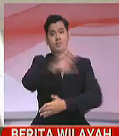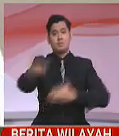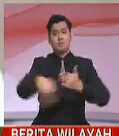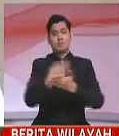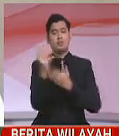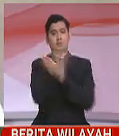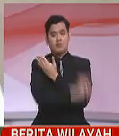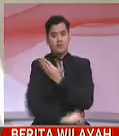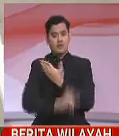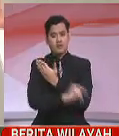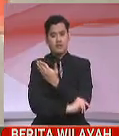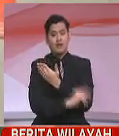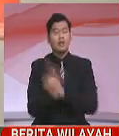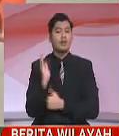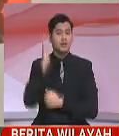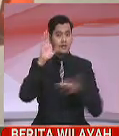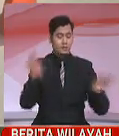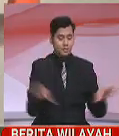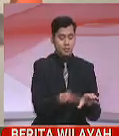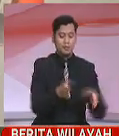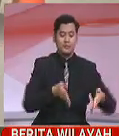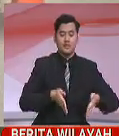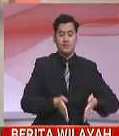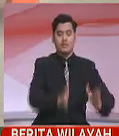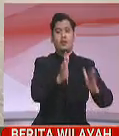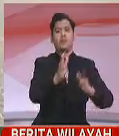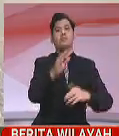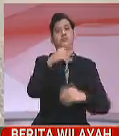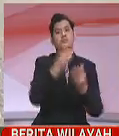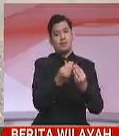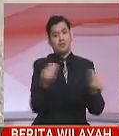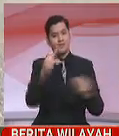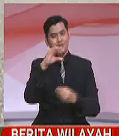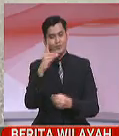tersebut akan dilakukan di laluan Pasir Gudang dan Johor Bahru